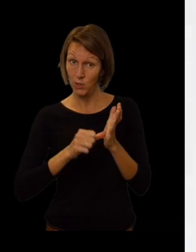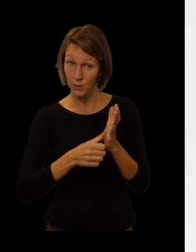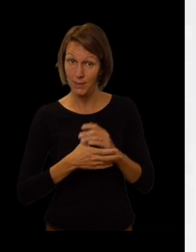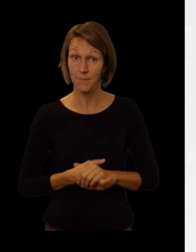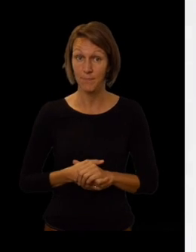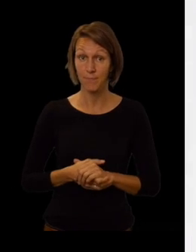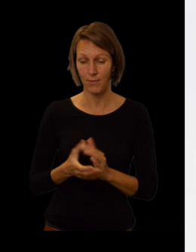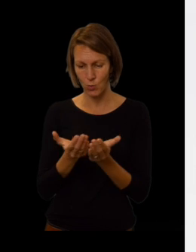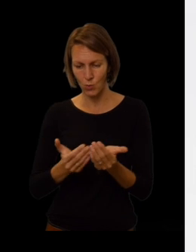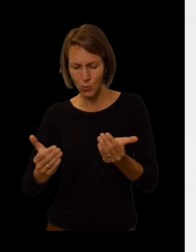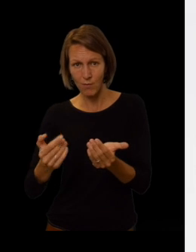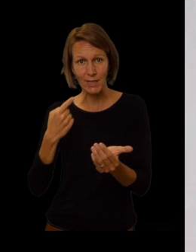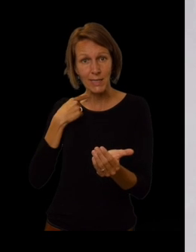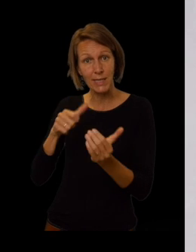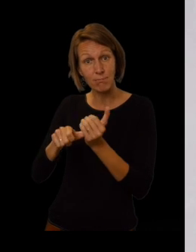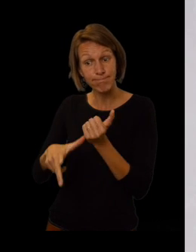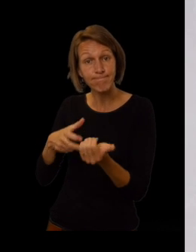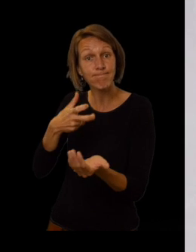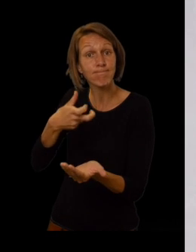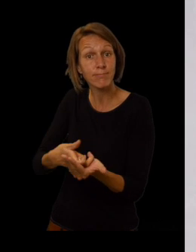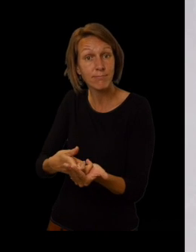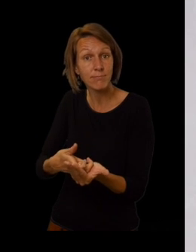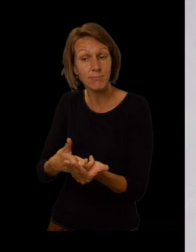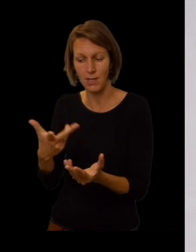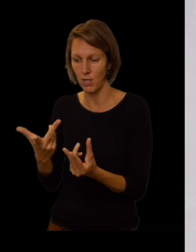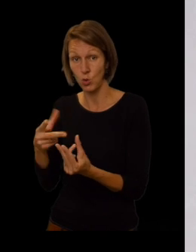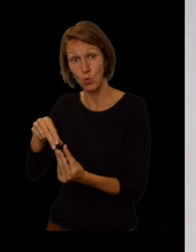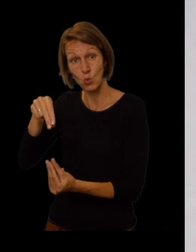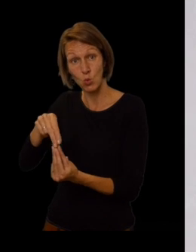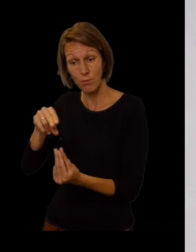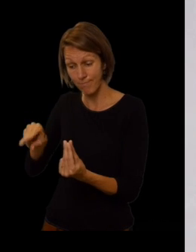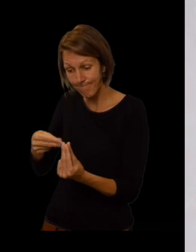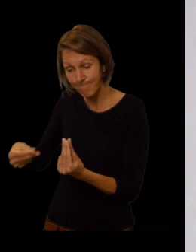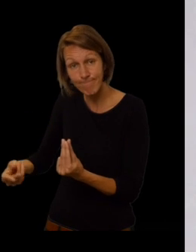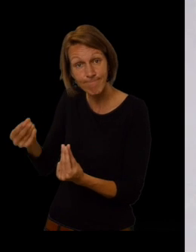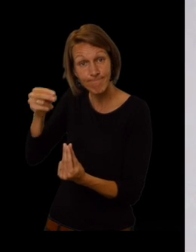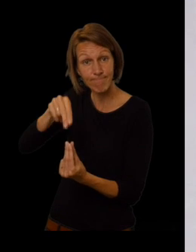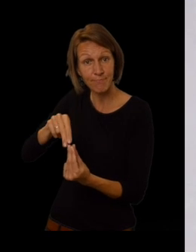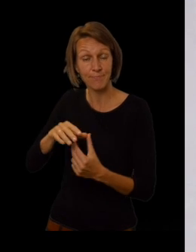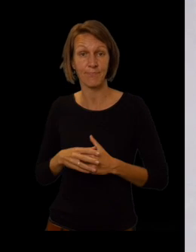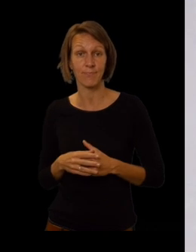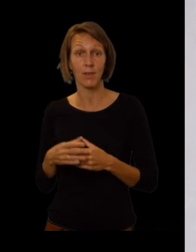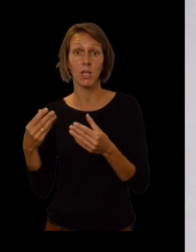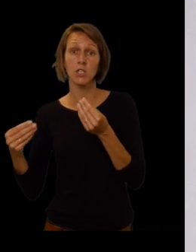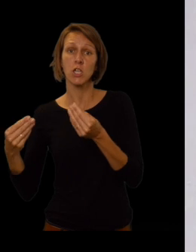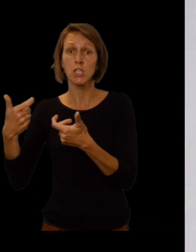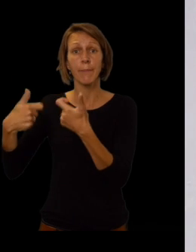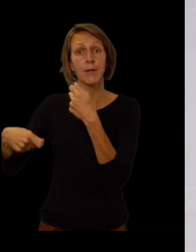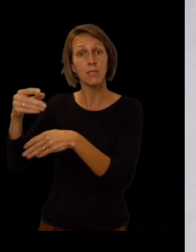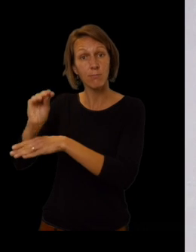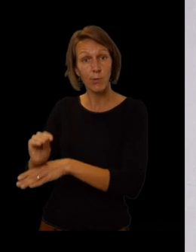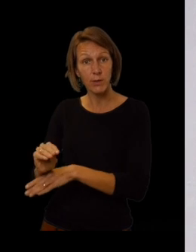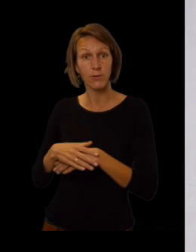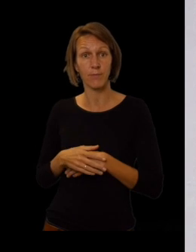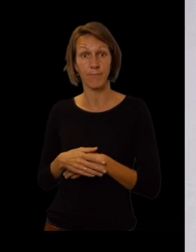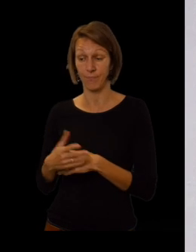la fiche d'identification, le dispositif de recueil de sel, le tube de prélèvement, le sachet de